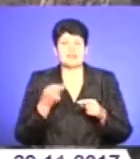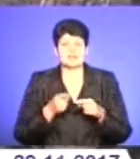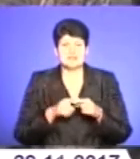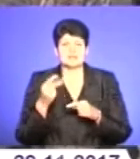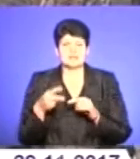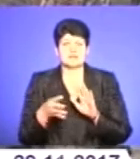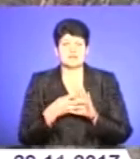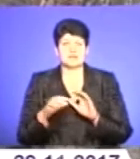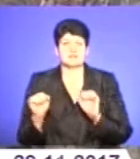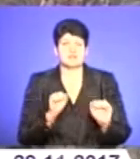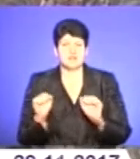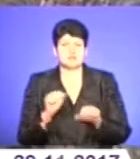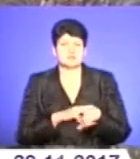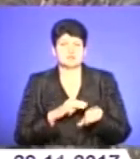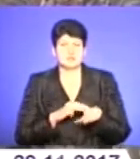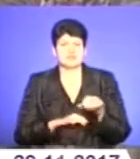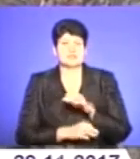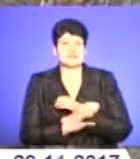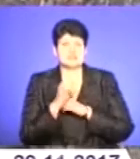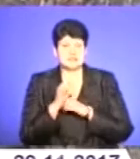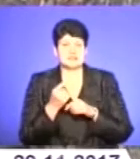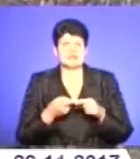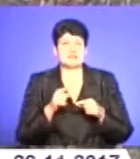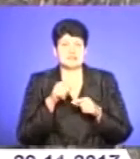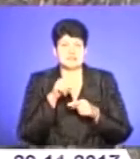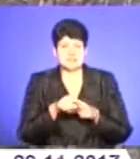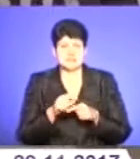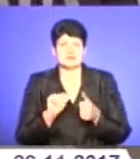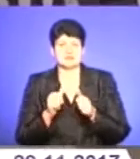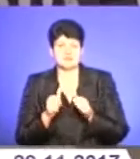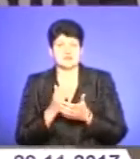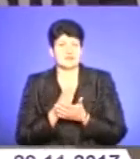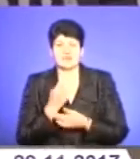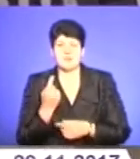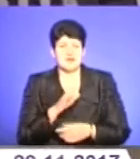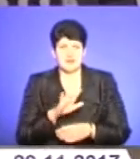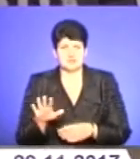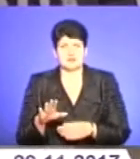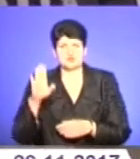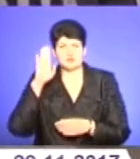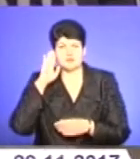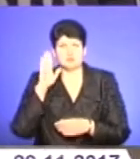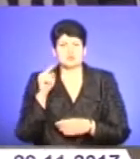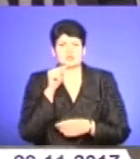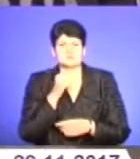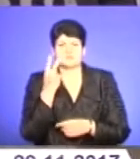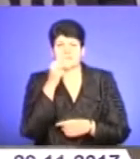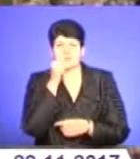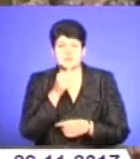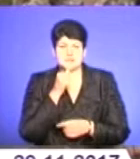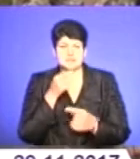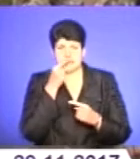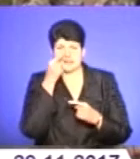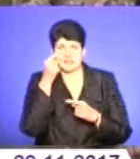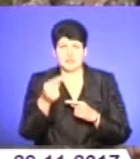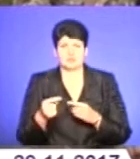29-те відрядження правоохоронців на схід. І хоч для поліцейських ця ротація є далеко не першою, чоловіки проведуть на сході 2 місяці, тож далеко від